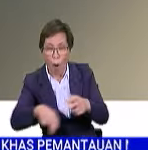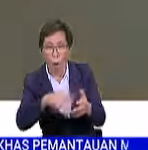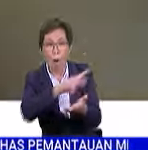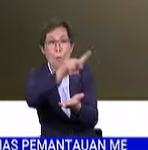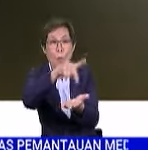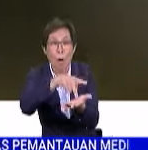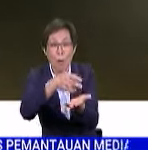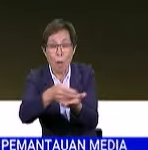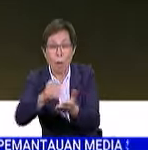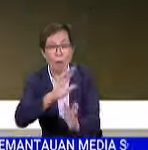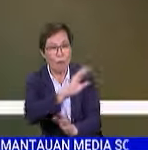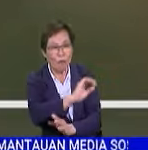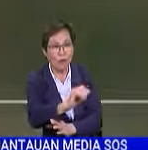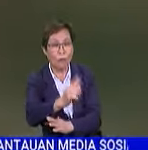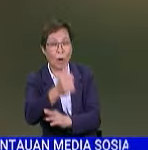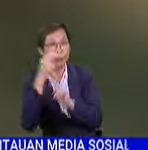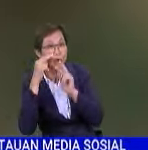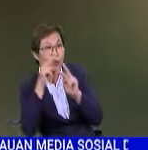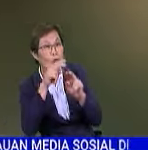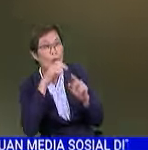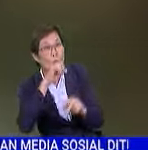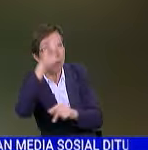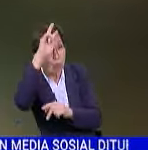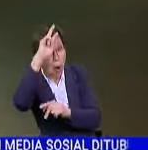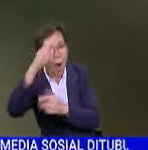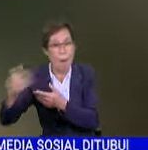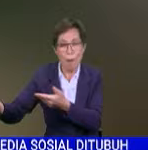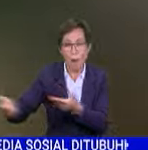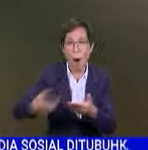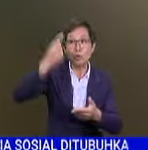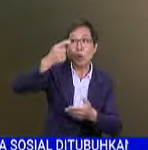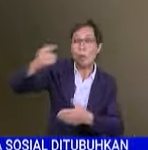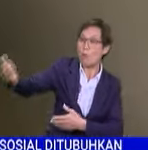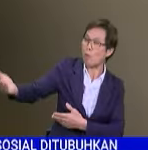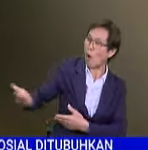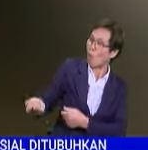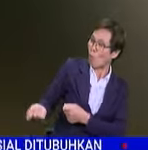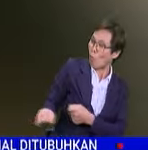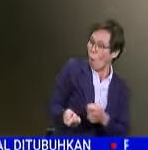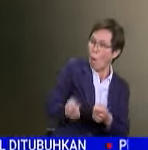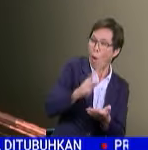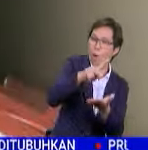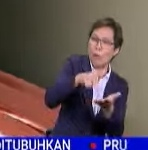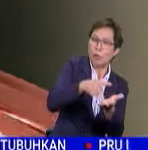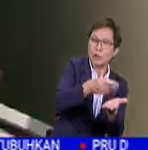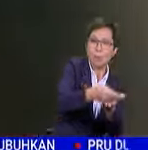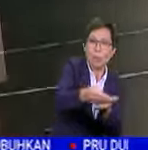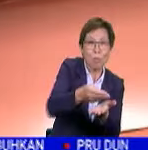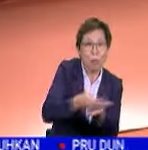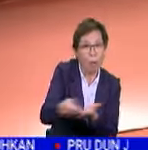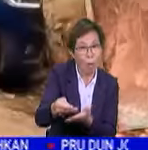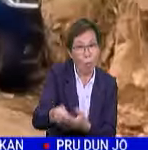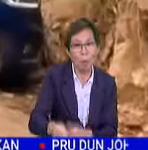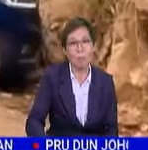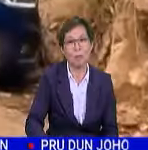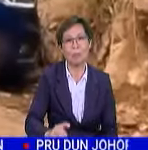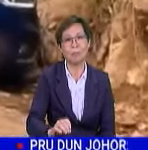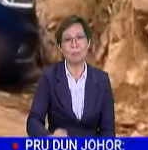Mungkin ini kali pertama anda melihat kambing dibawa tuannya ke pusat beli belah.